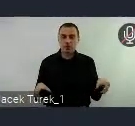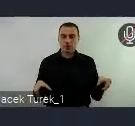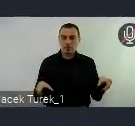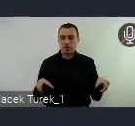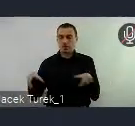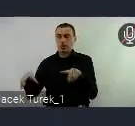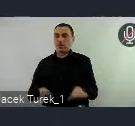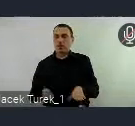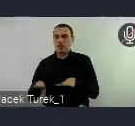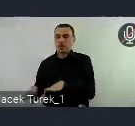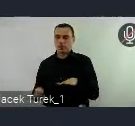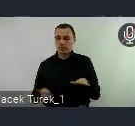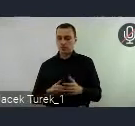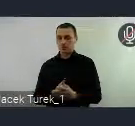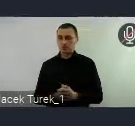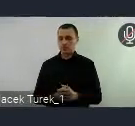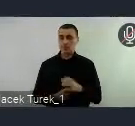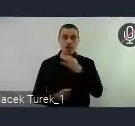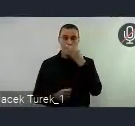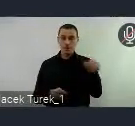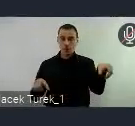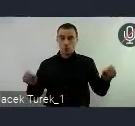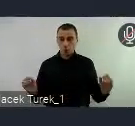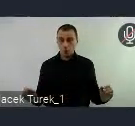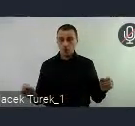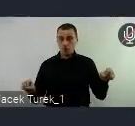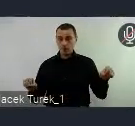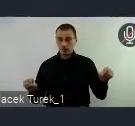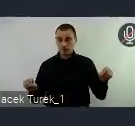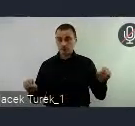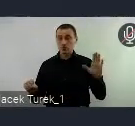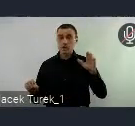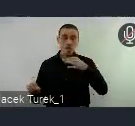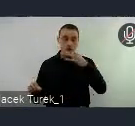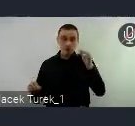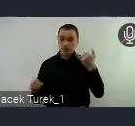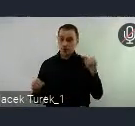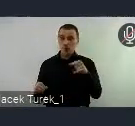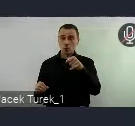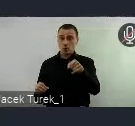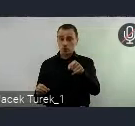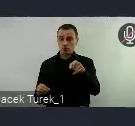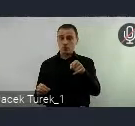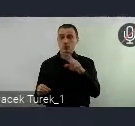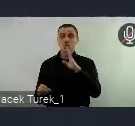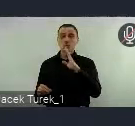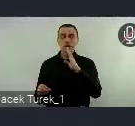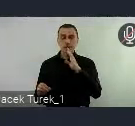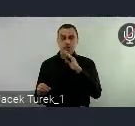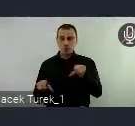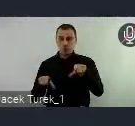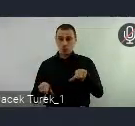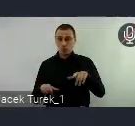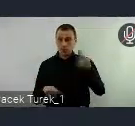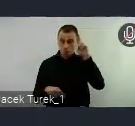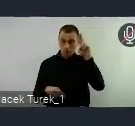była lepsza zanim coś zainstalował uchwyty które miały poprawiać dostępnością toalet te uchwyty sprawiły że jest gorzej podobnie na tym zdjęciu uchwyt ponieważ